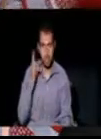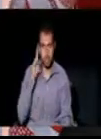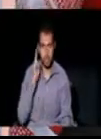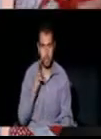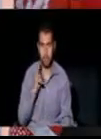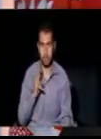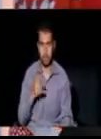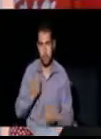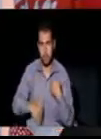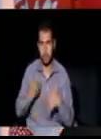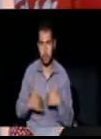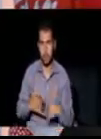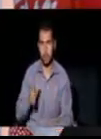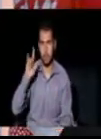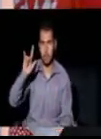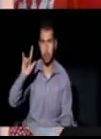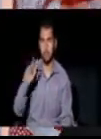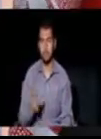السمعية